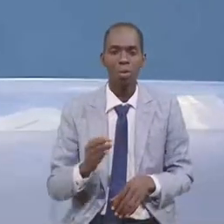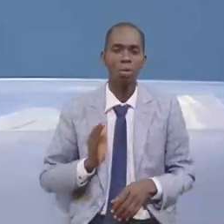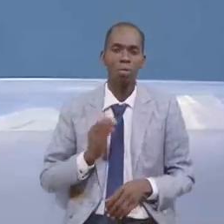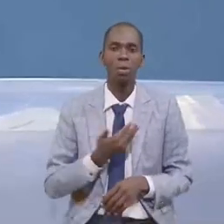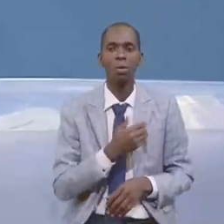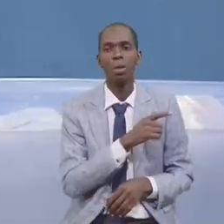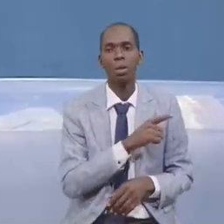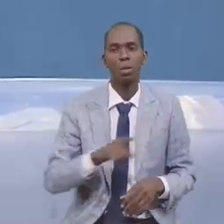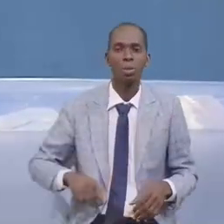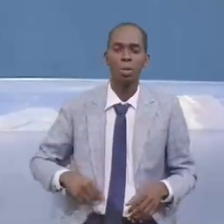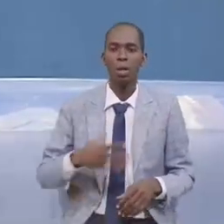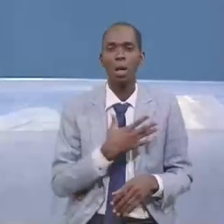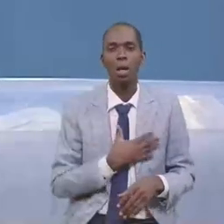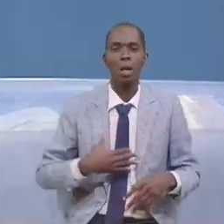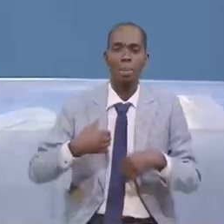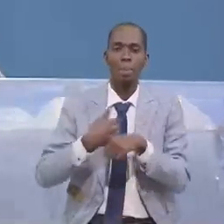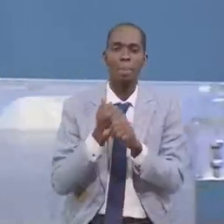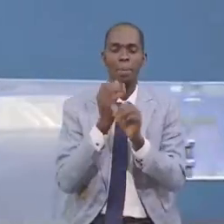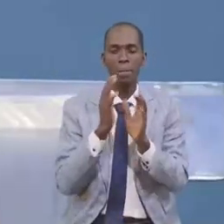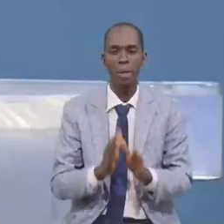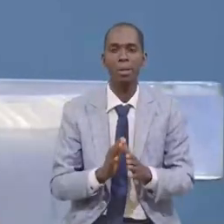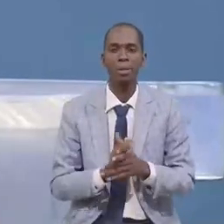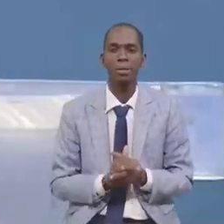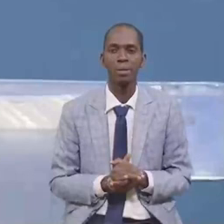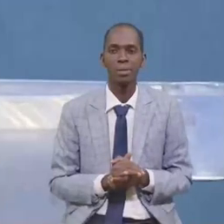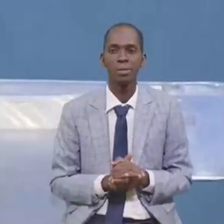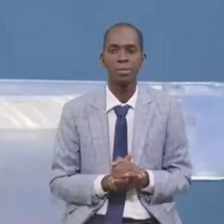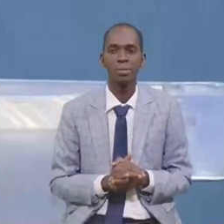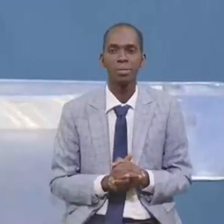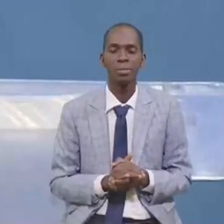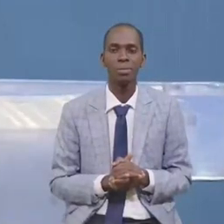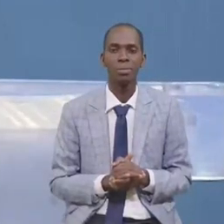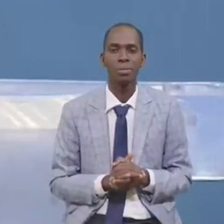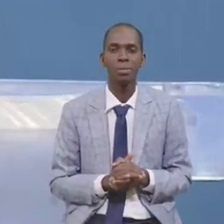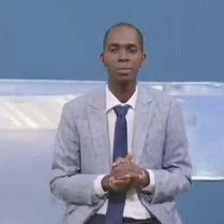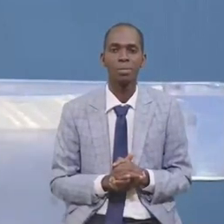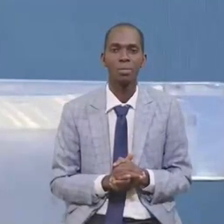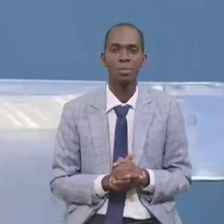et nous devons donc également veiller sur les actes de notre Dieu, de notre Maître, Créateur.